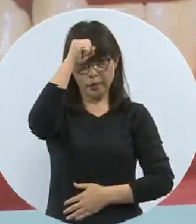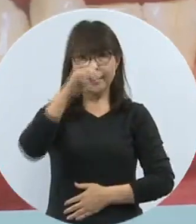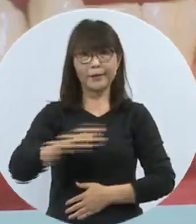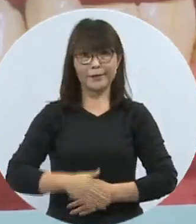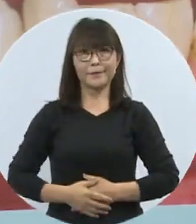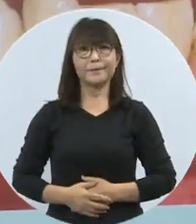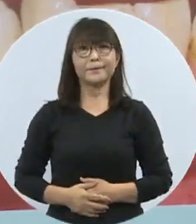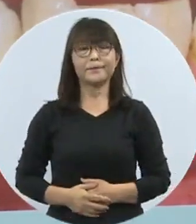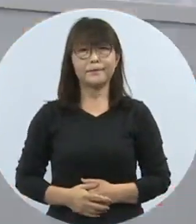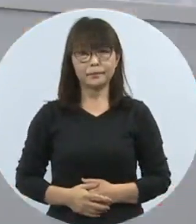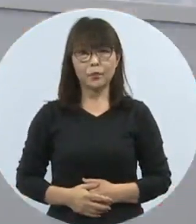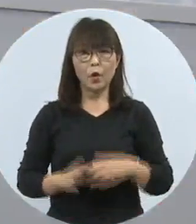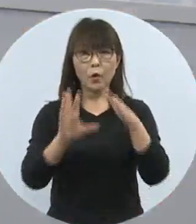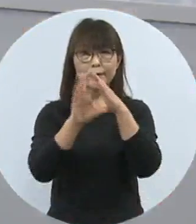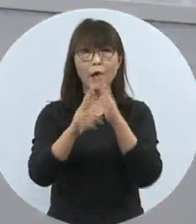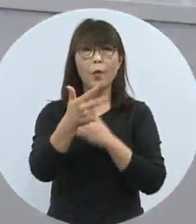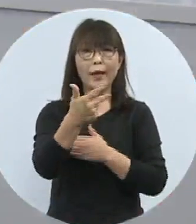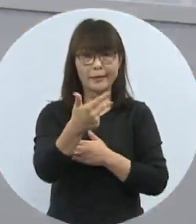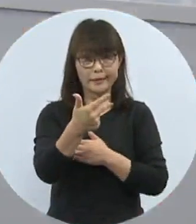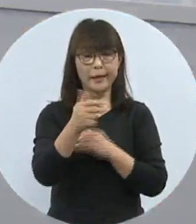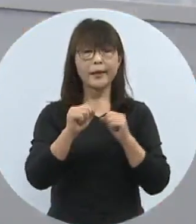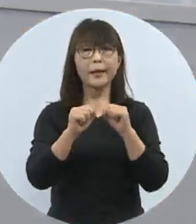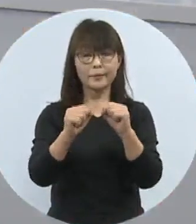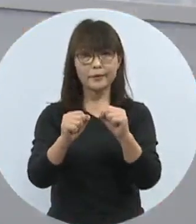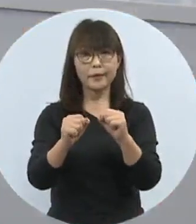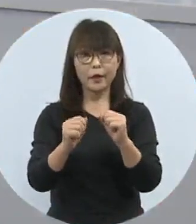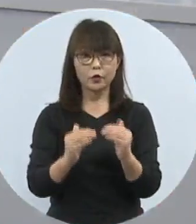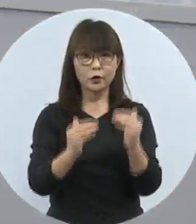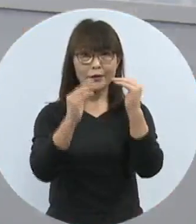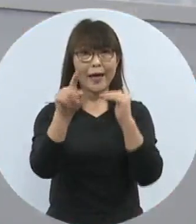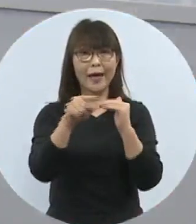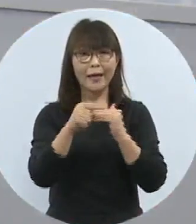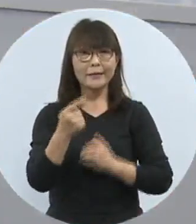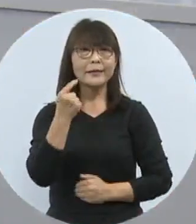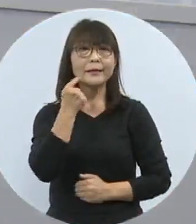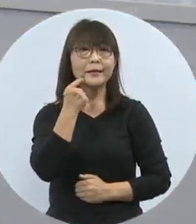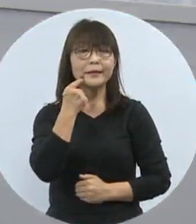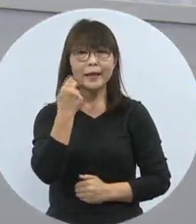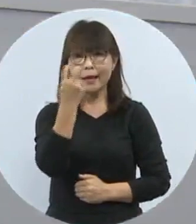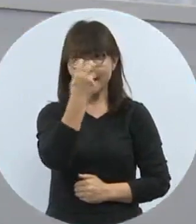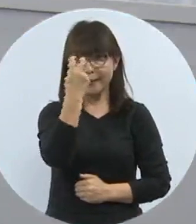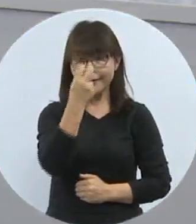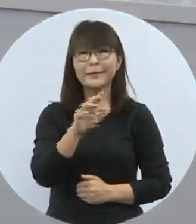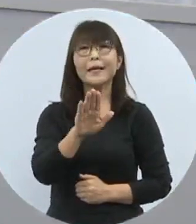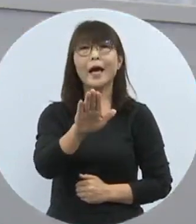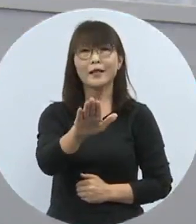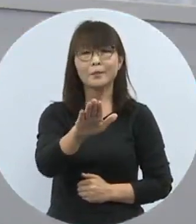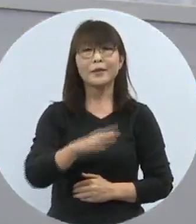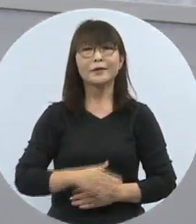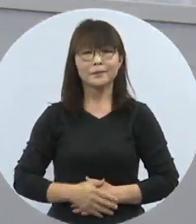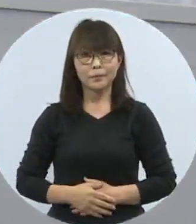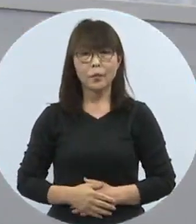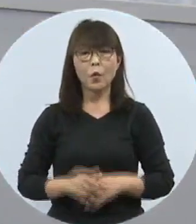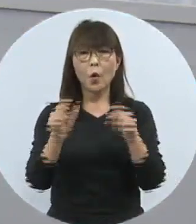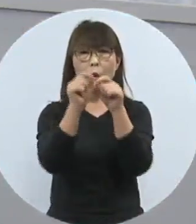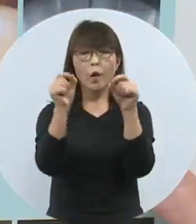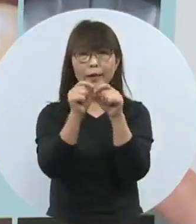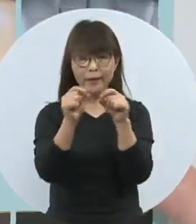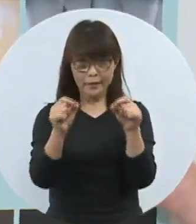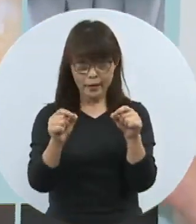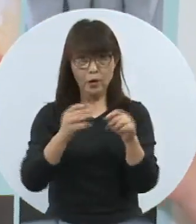。で藤沢市で行っている成人歯科検診という検診があるんですけれども、そちらの結果で